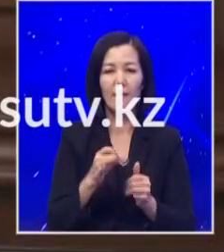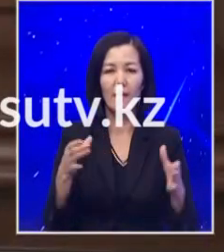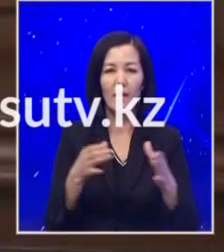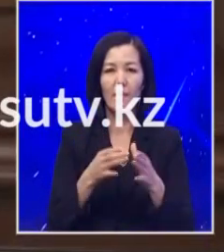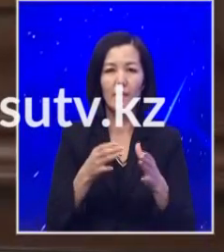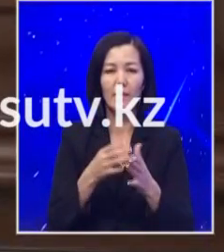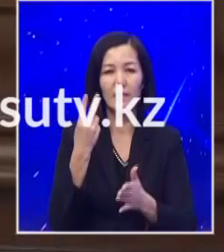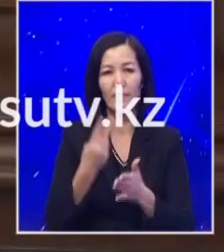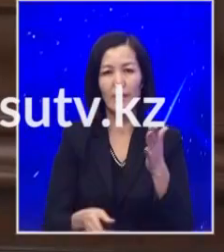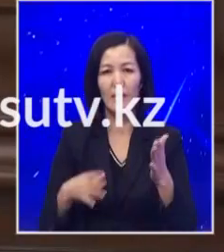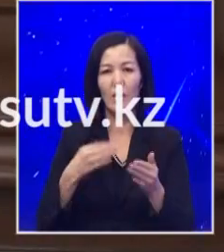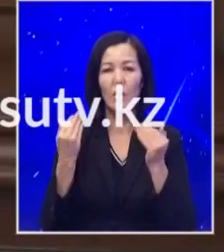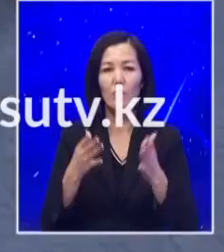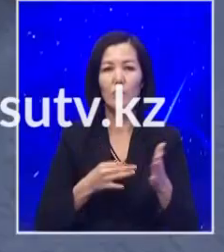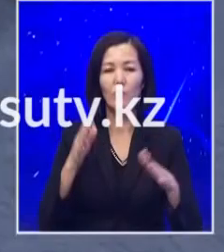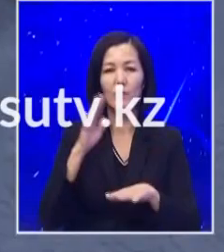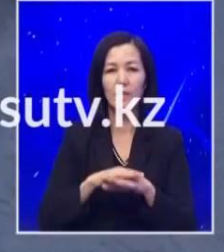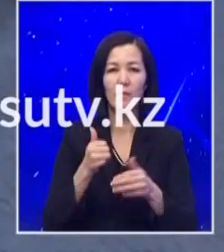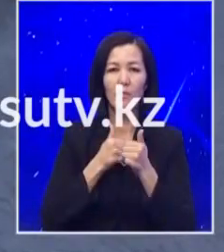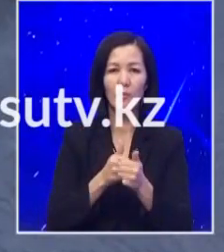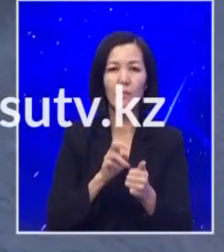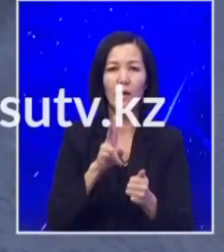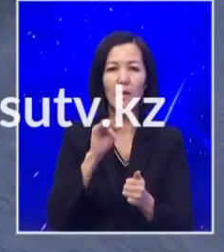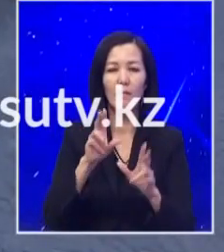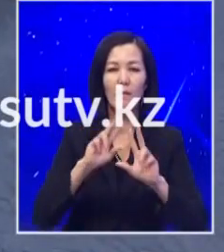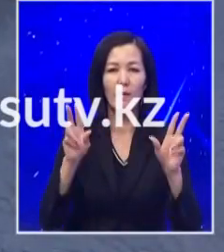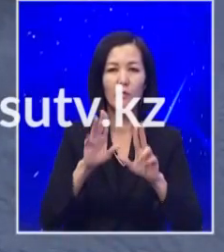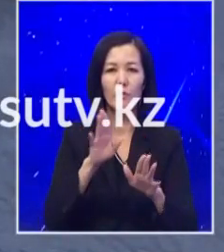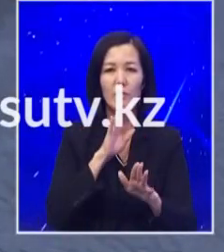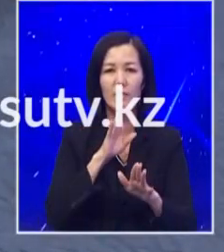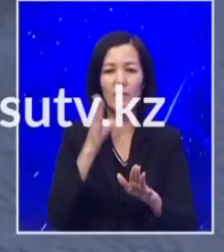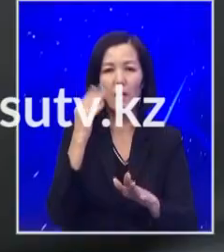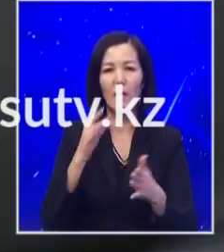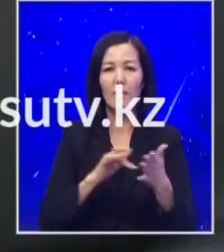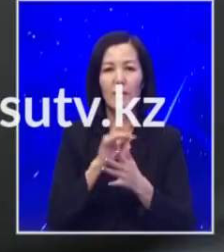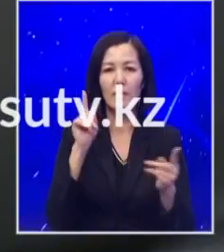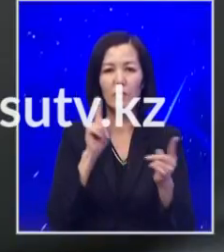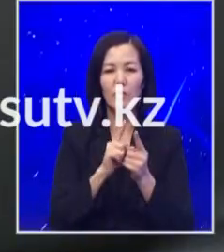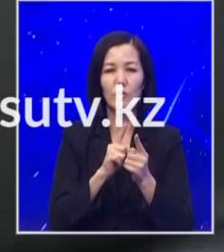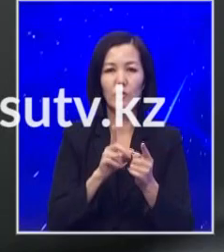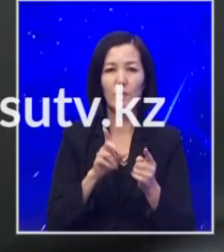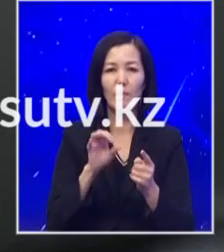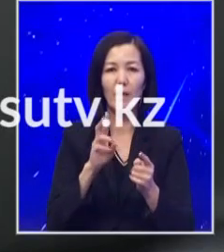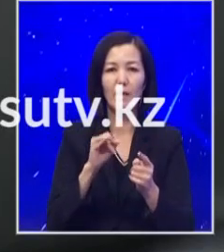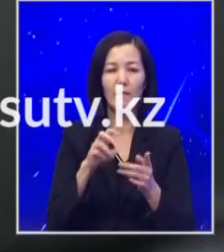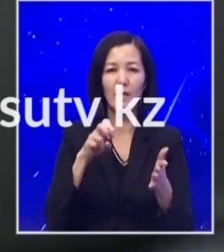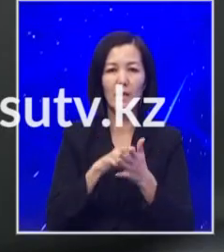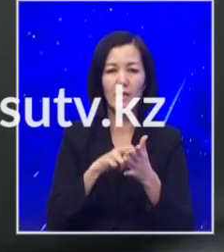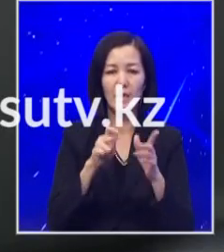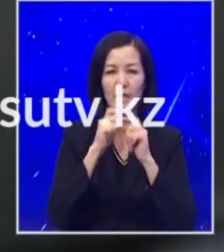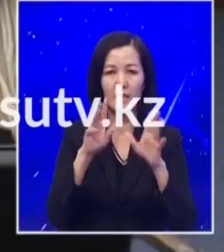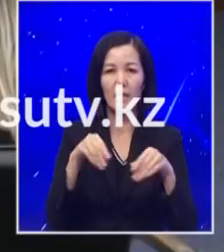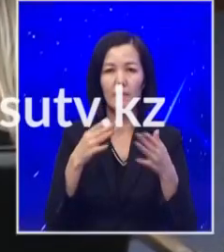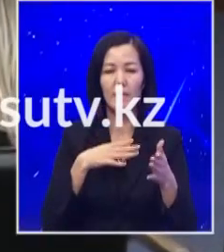жол беріп қойған. Бүгін облыс әкімінің орынбасары Рустам Әли волейболшы қыздармен Алматы қаласында жүздесіп, Амандық Баталовтың алғыс